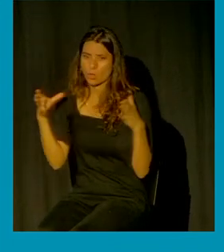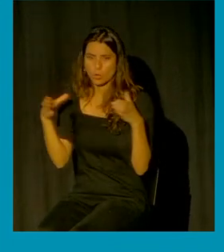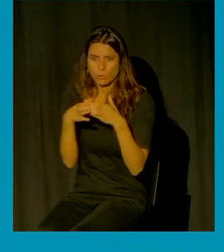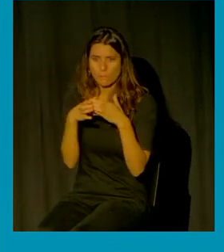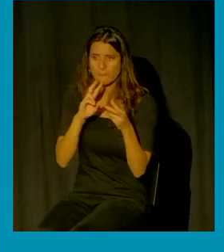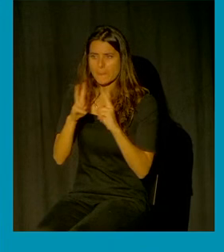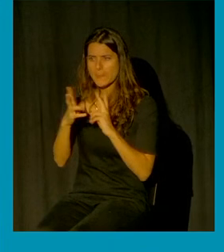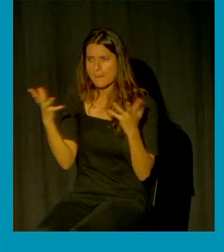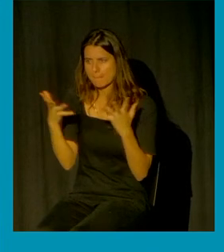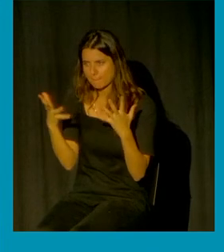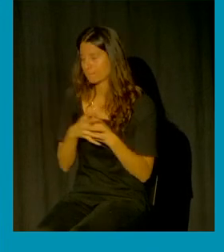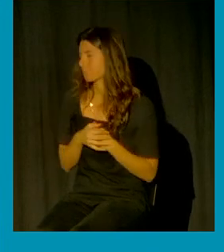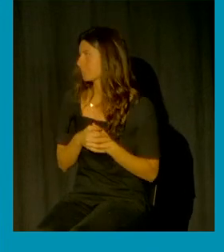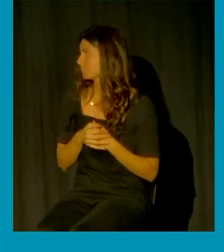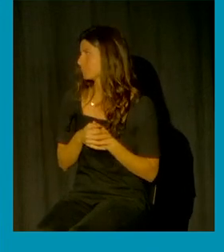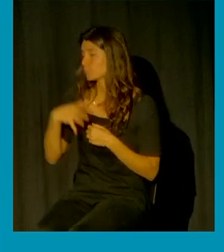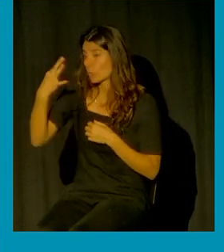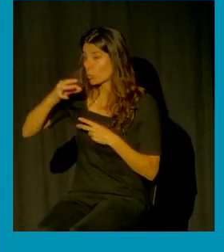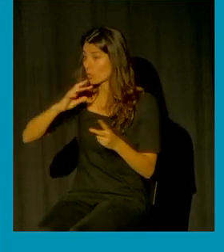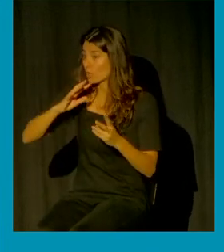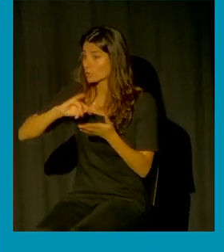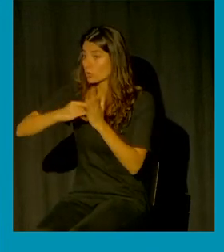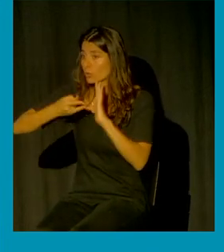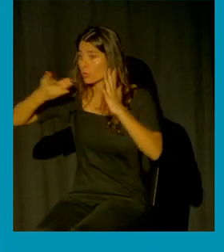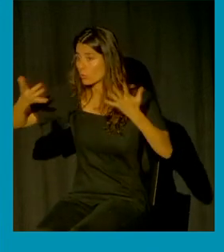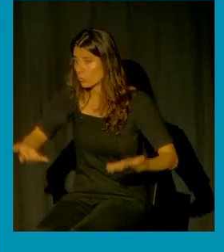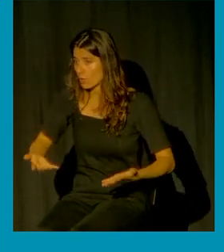és tenint educació digital